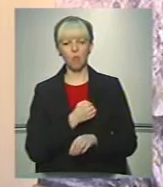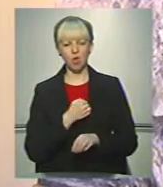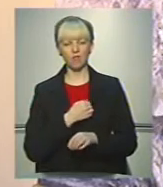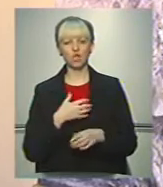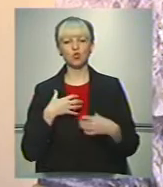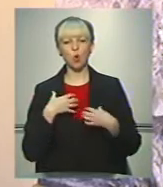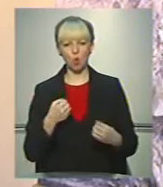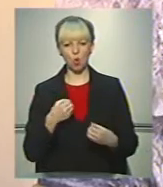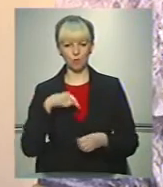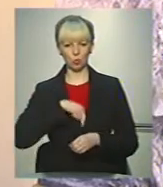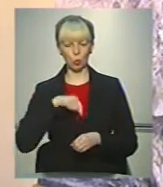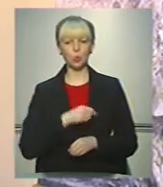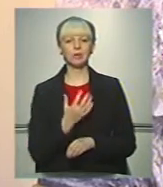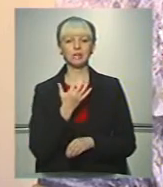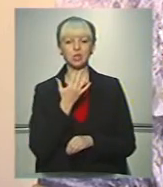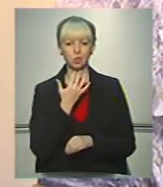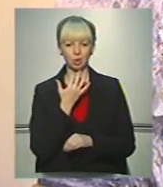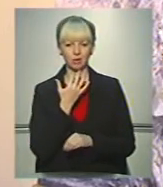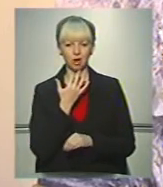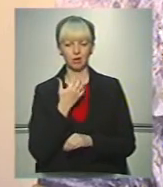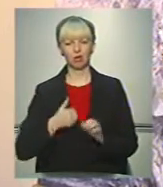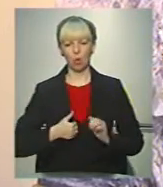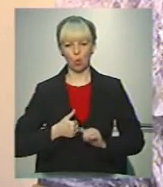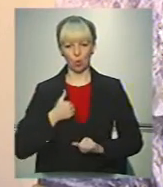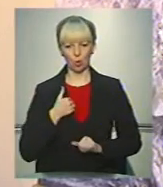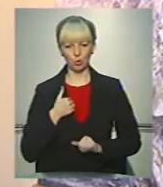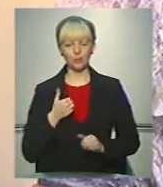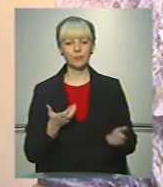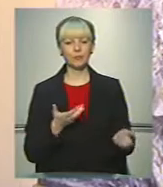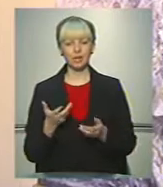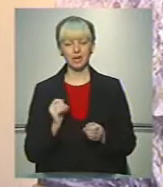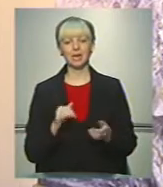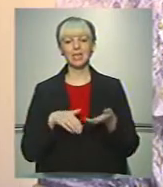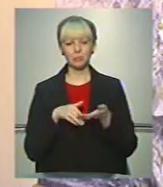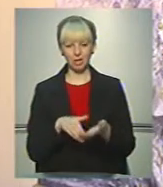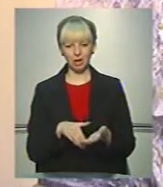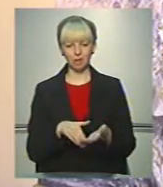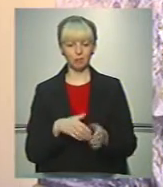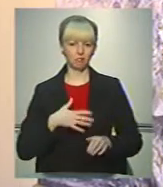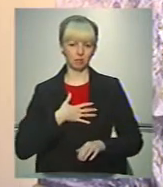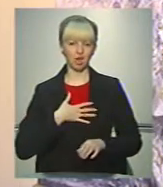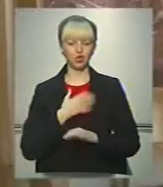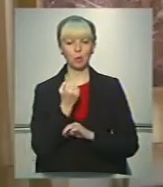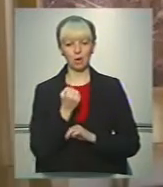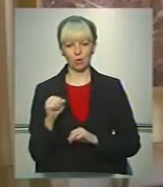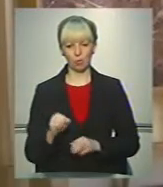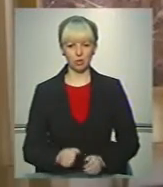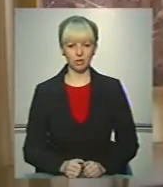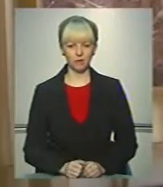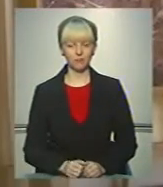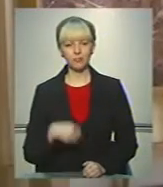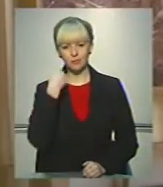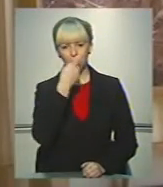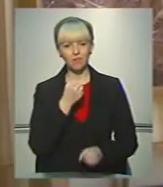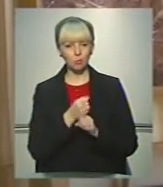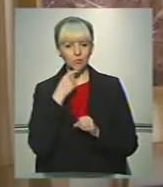дух національної гордості, який і сприятиме нашій перемозі. Автор